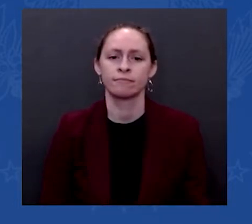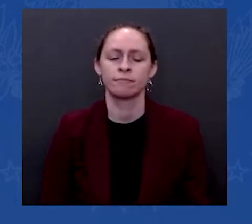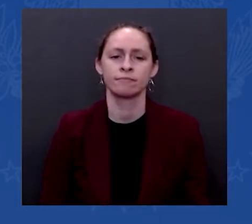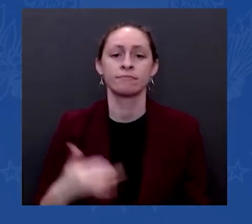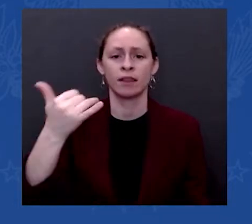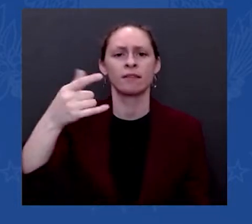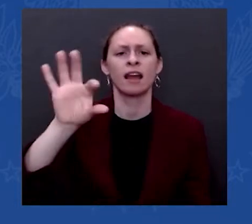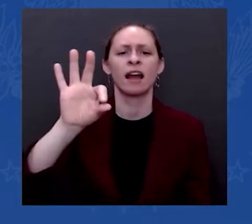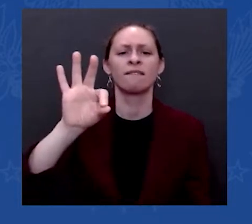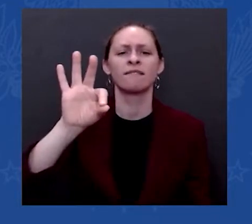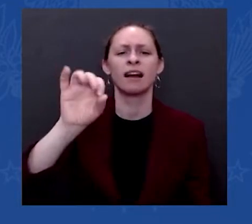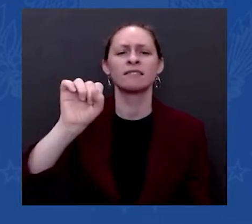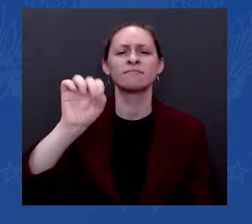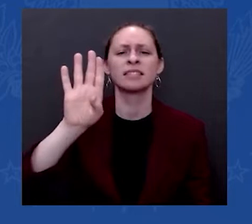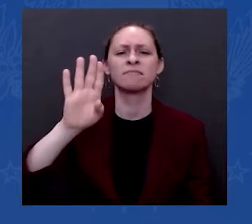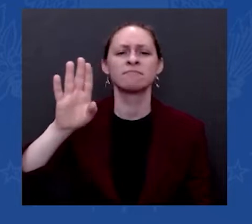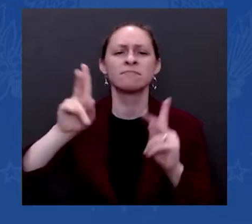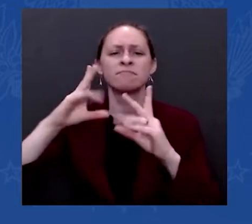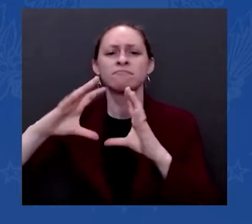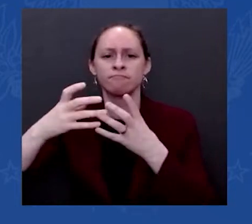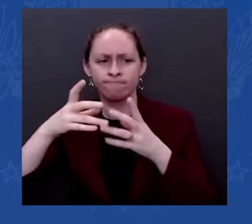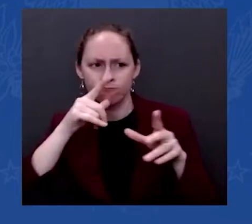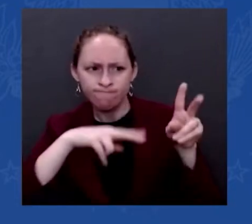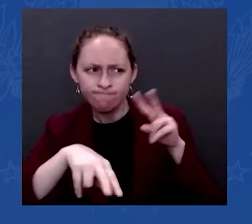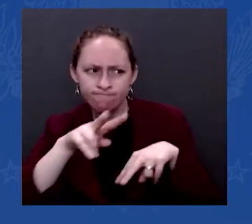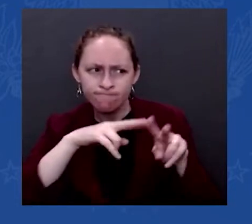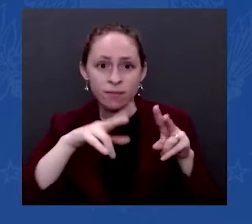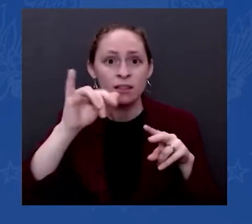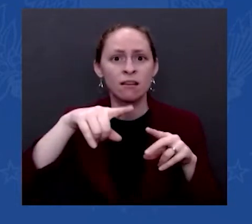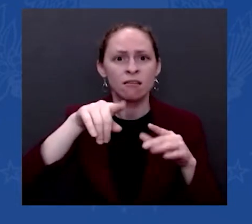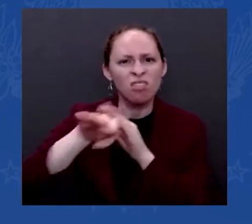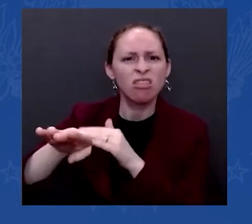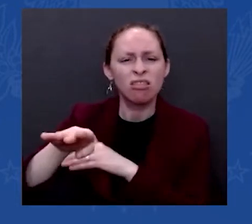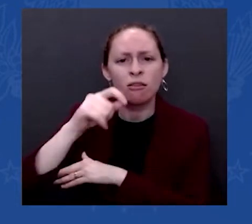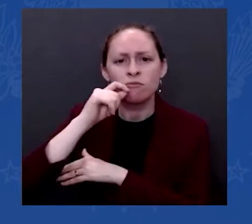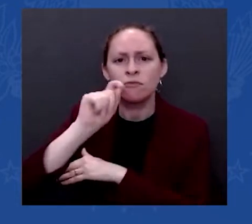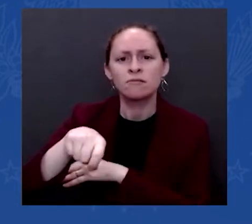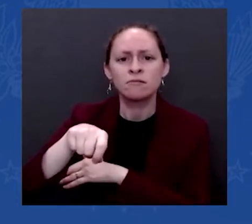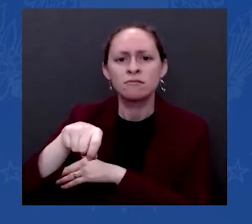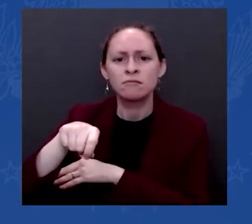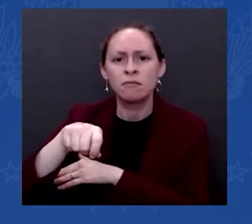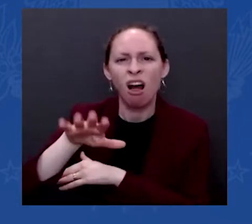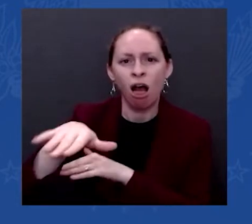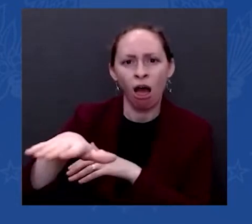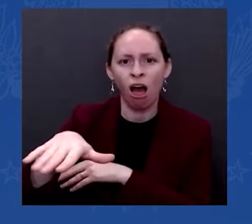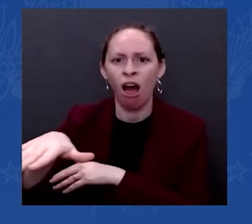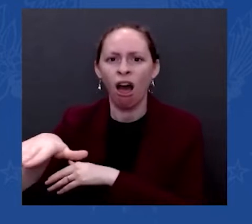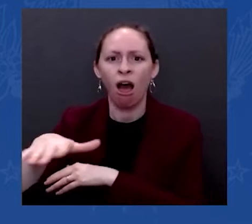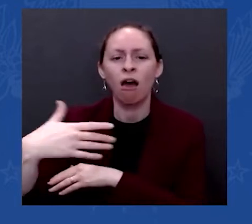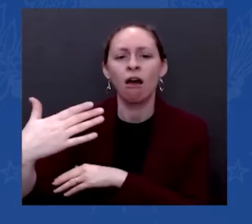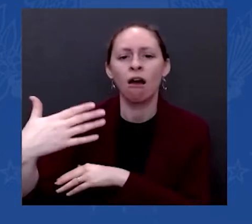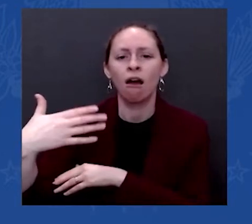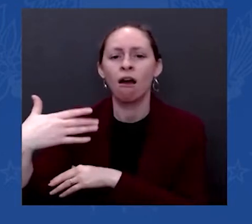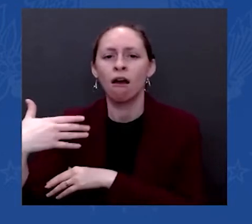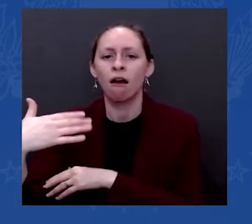в отношении россии и попытаться продвигать российские интересы но очень важно чтобы мы держали всех в нато на одной